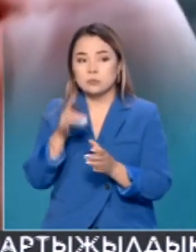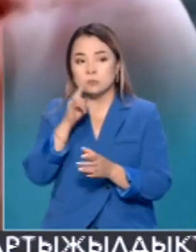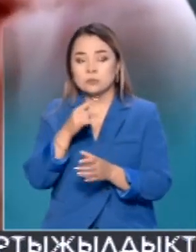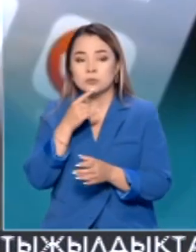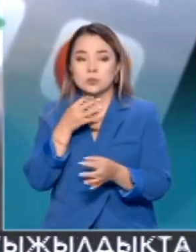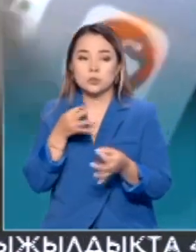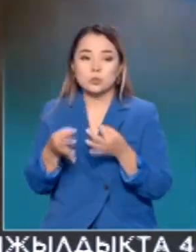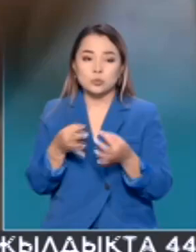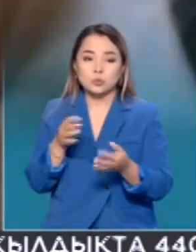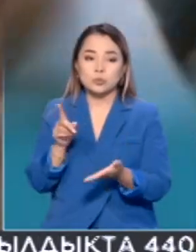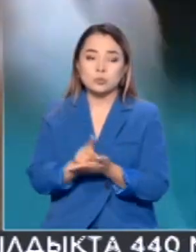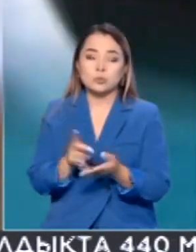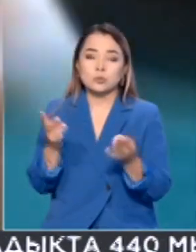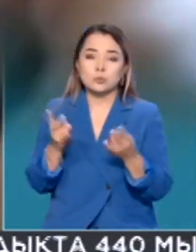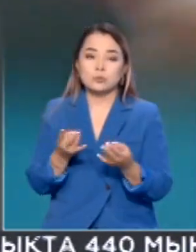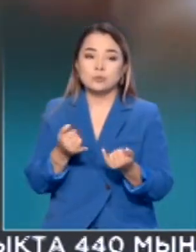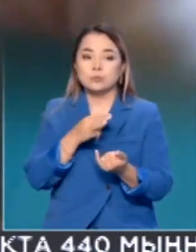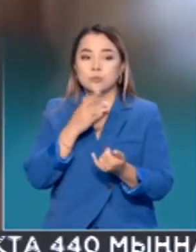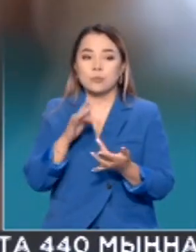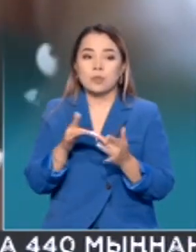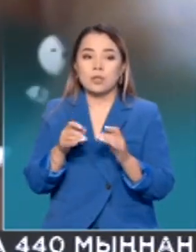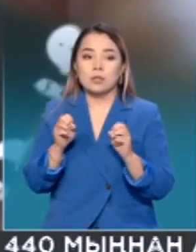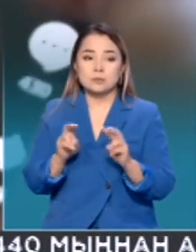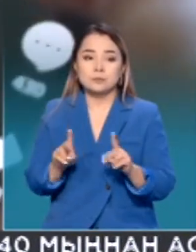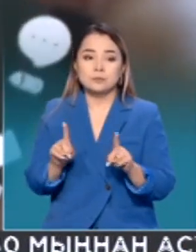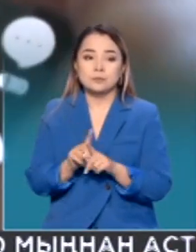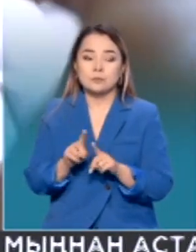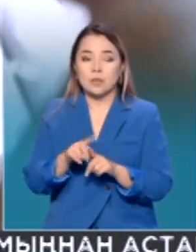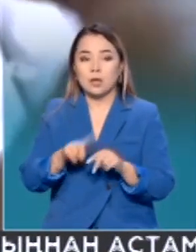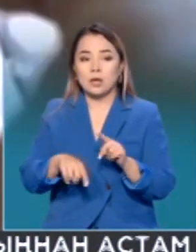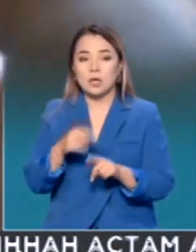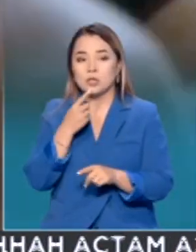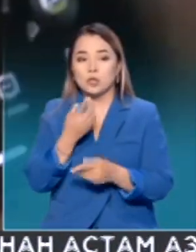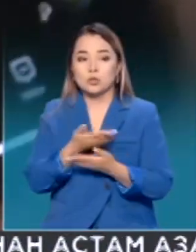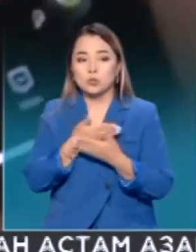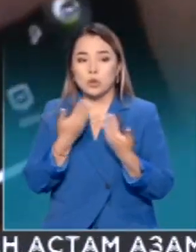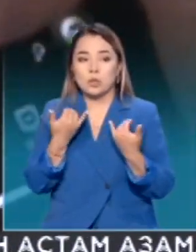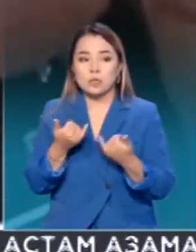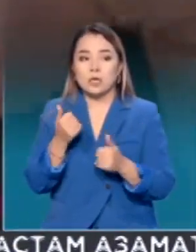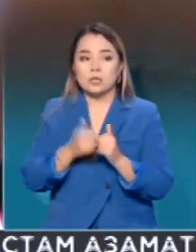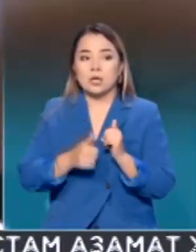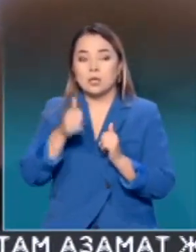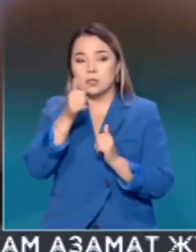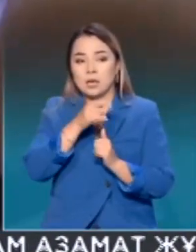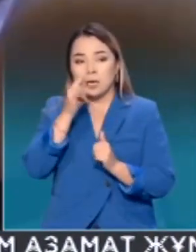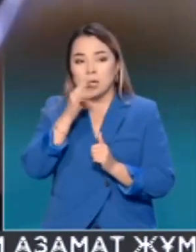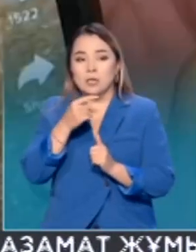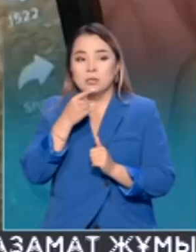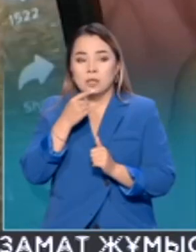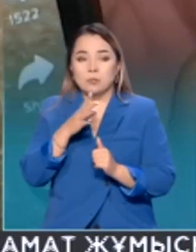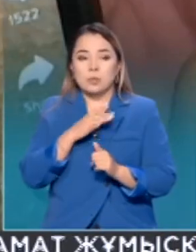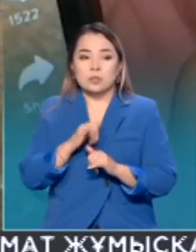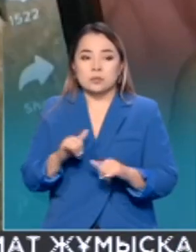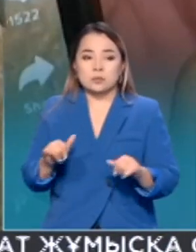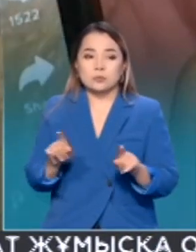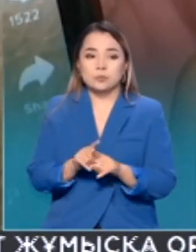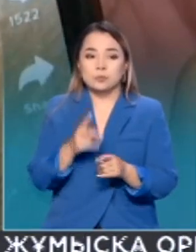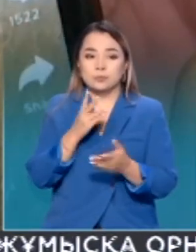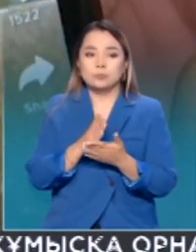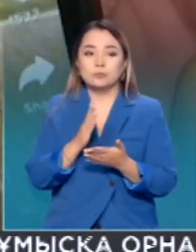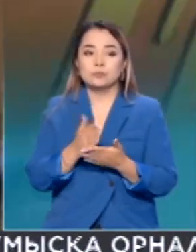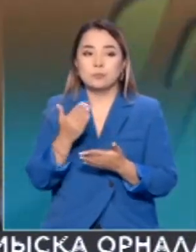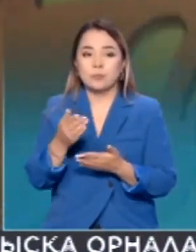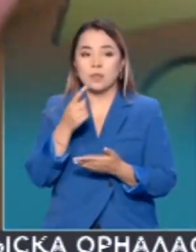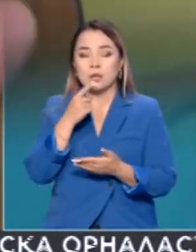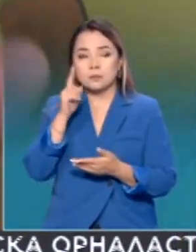тілінде сөйлету. Қазір көптеген интерфейстерде ана тіліміз жоқ. Дегенмен жылдан жылға қазақ тіліндегі контент көлемі артып келеді.